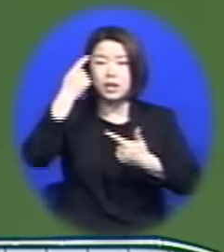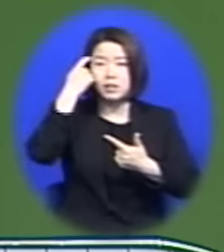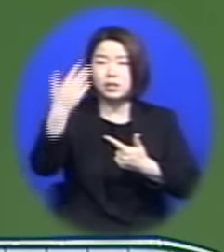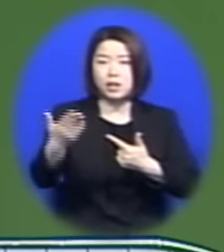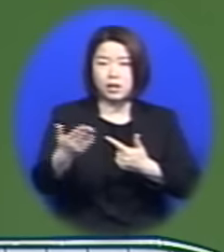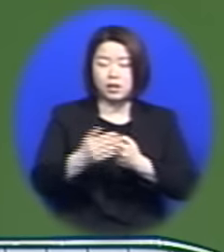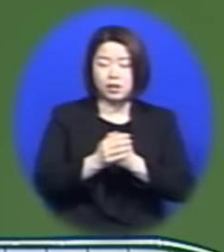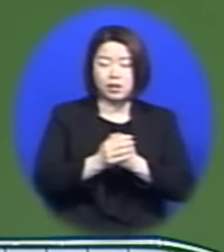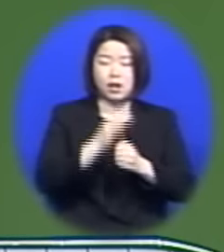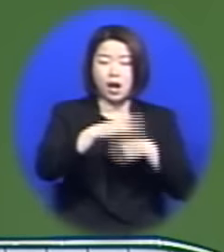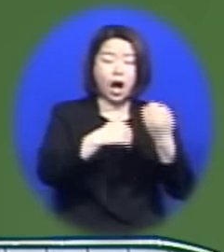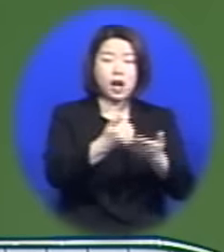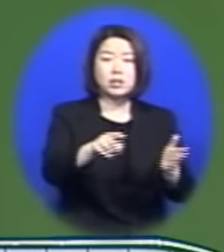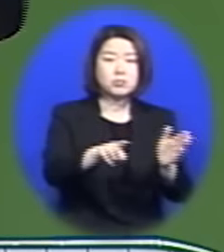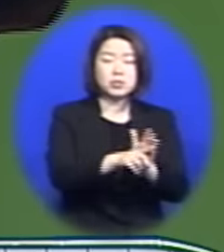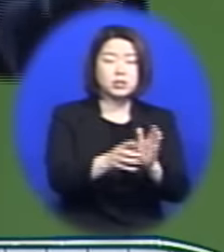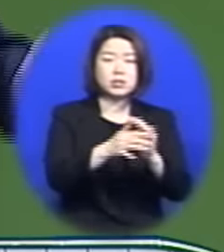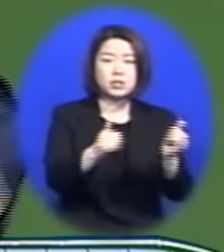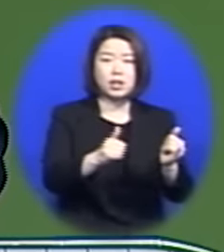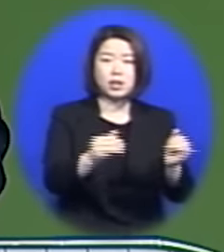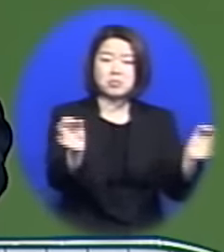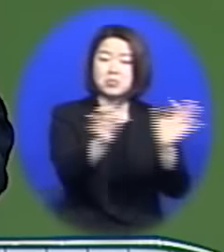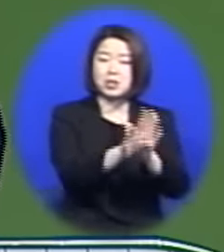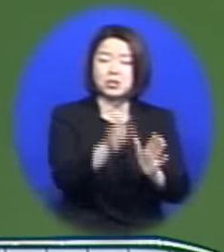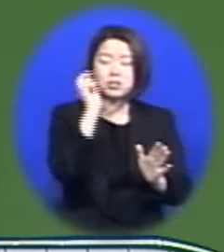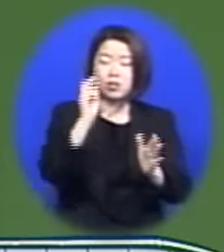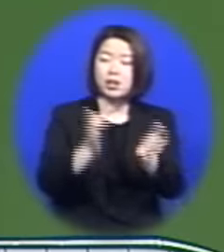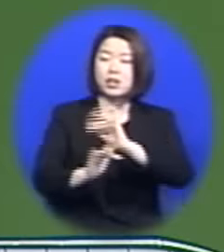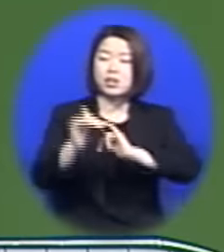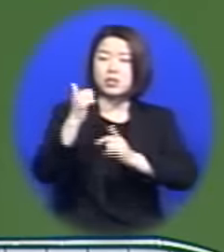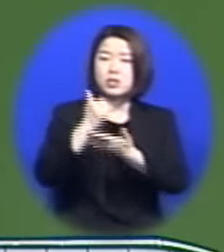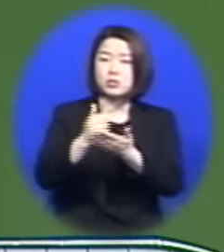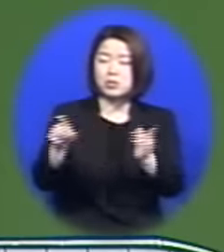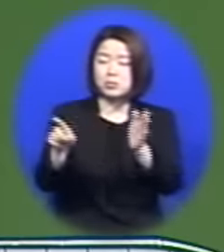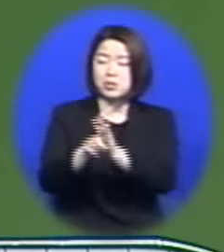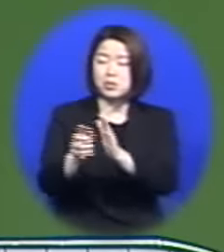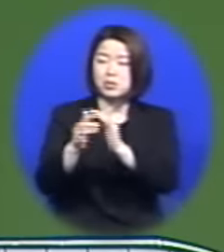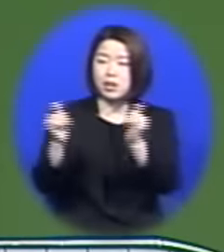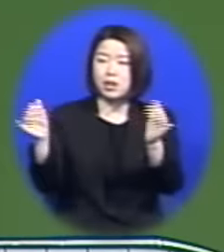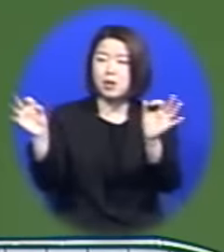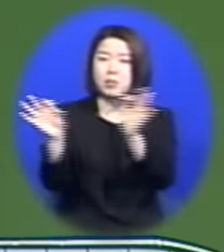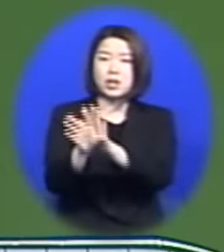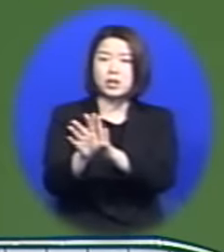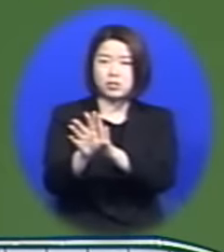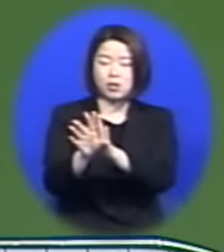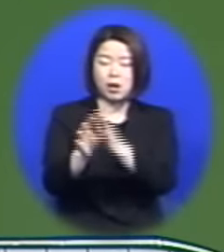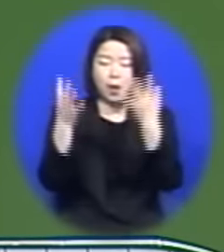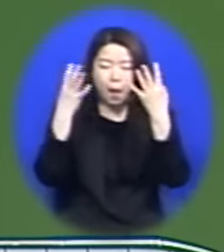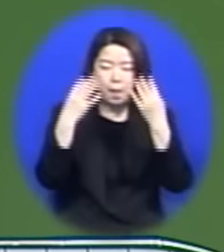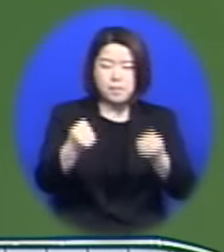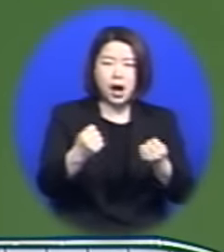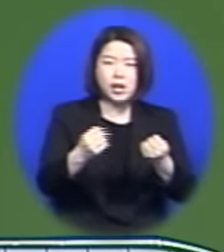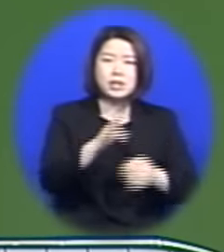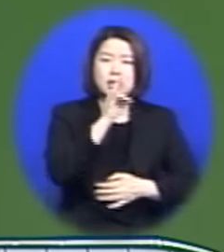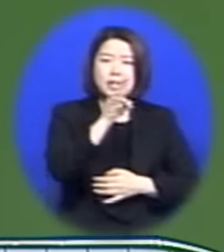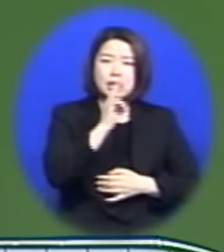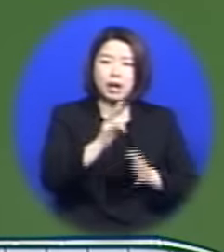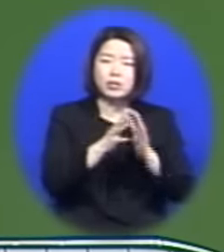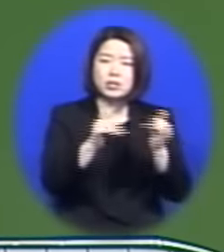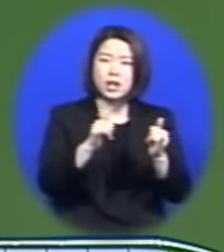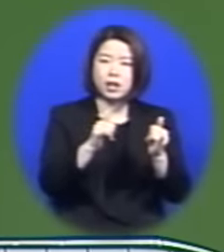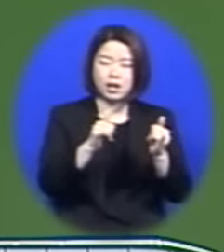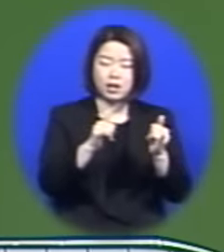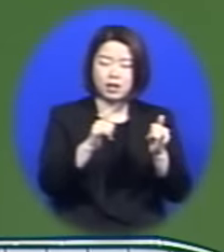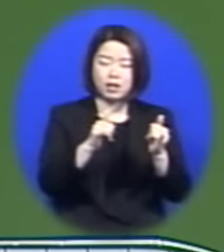없어 예수 믿는 사람 이제 다 없어질 거야 예언했던 자들이 예언했고